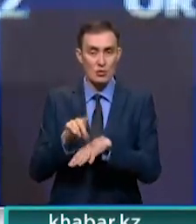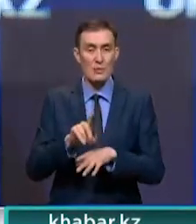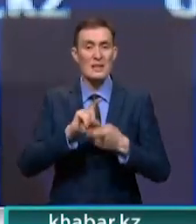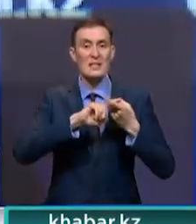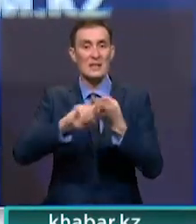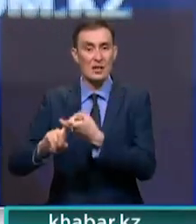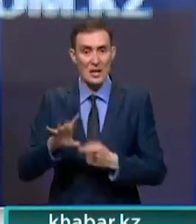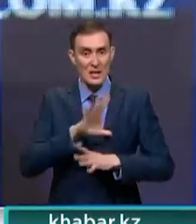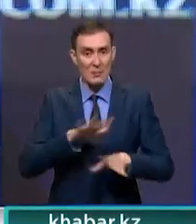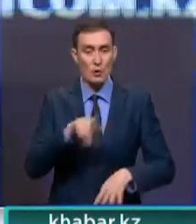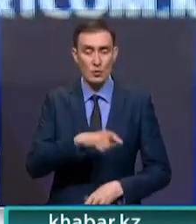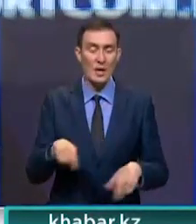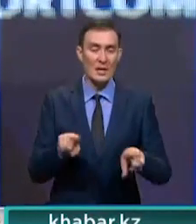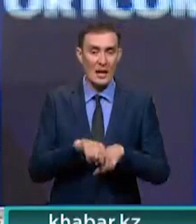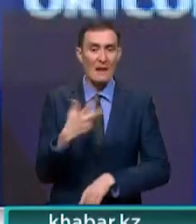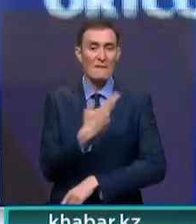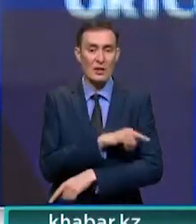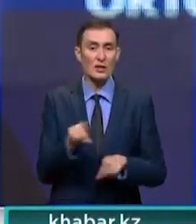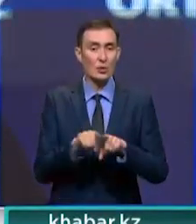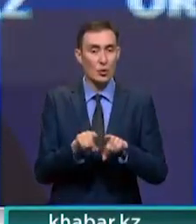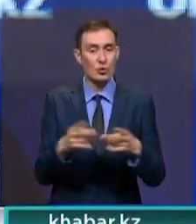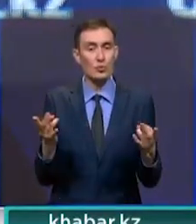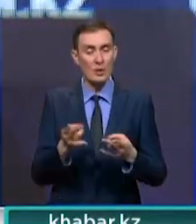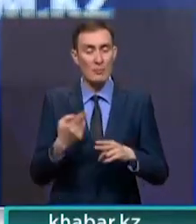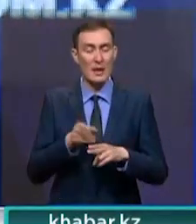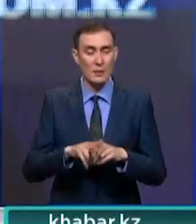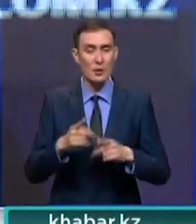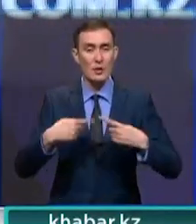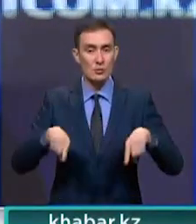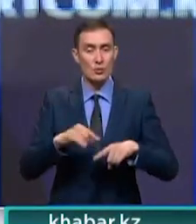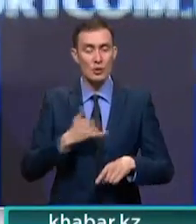заражали людей, поэтому такая вакцина нужна. Поэтому перед институтом поставлена такая задача.